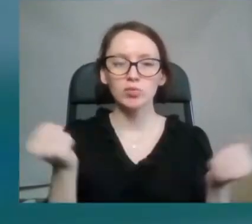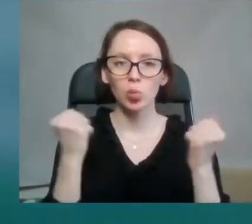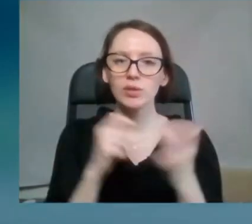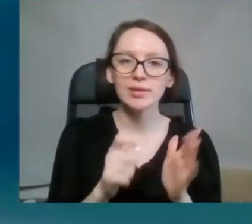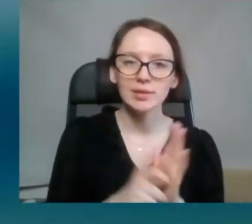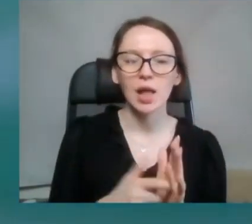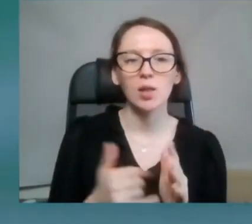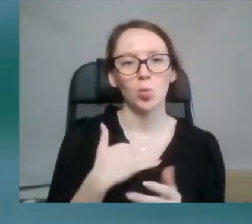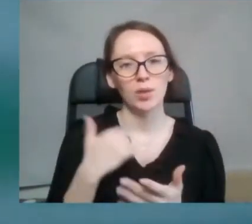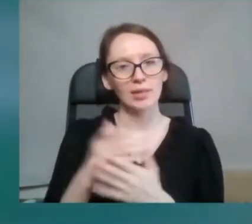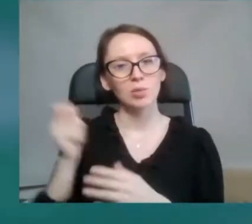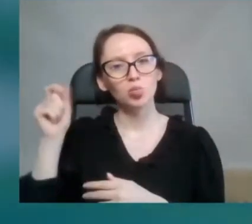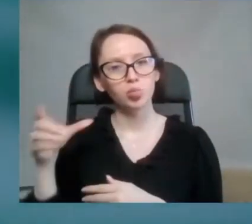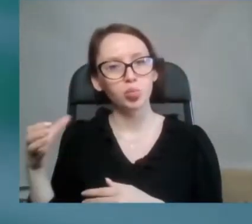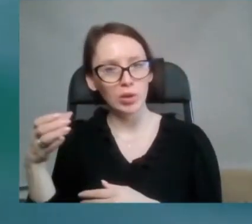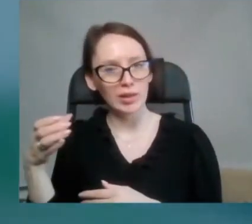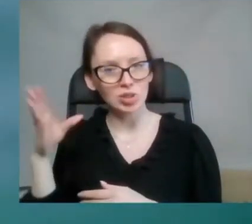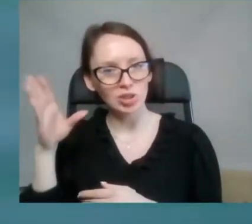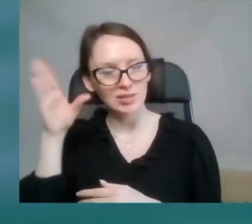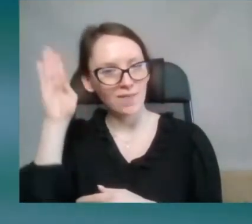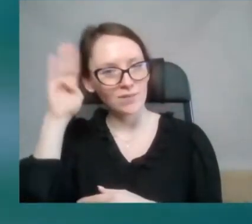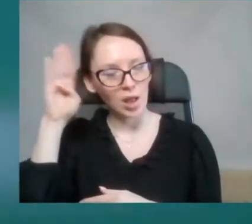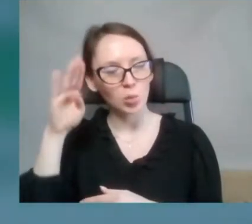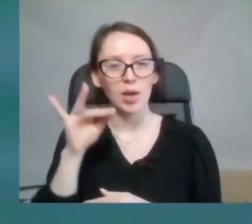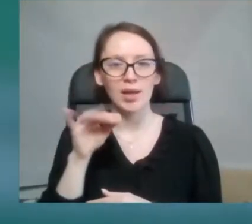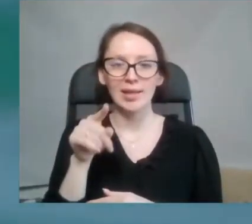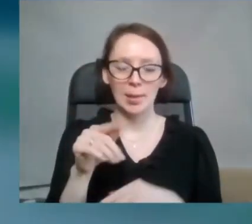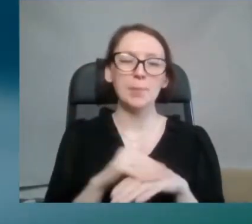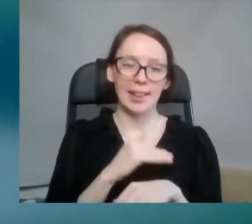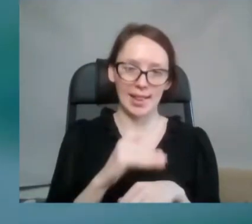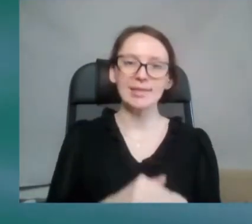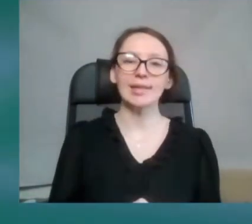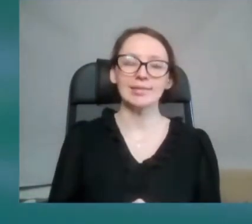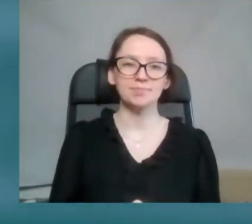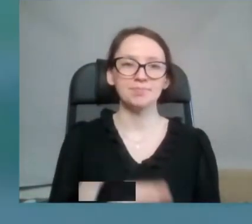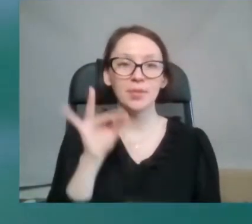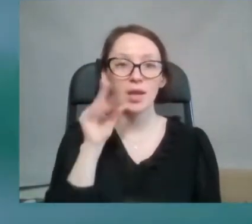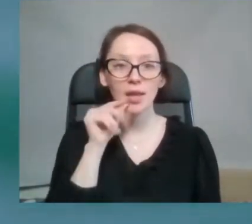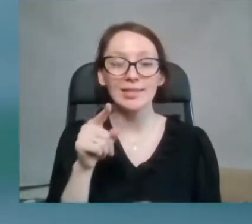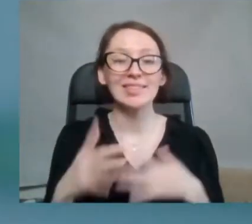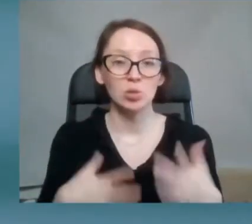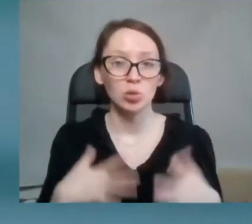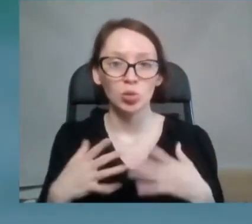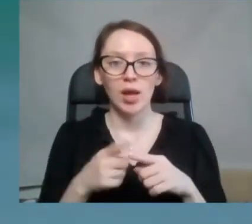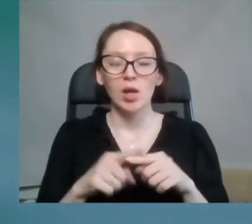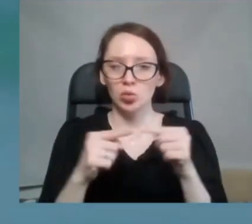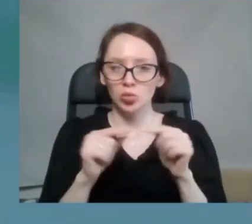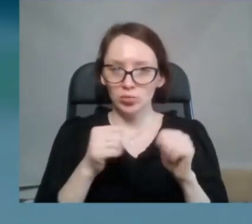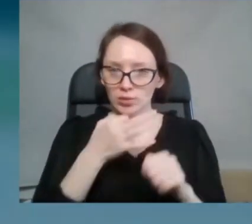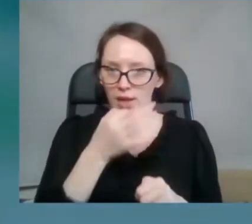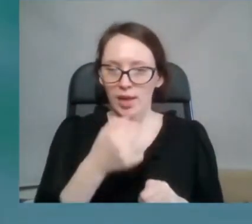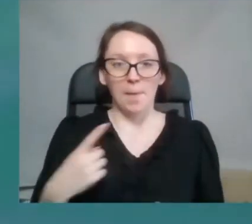меня есть бутылочка с водой. И ты молодец. И когда ты тренируешься, я это точно могу сказать, я мастер